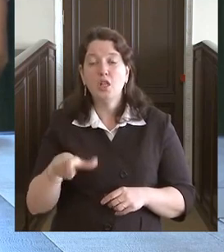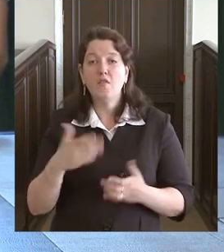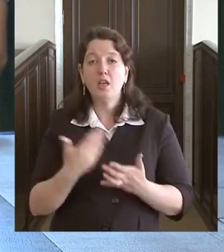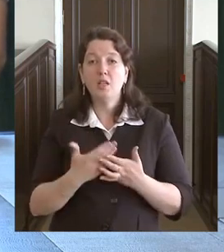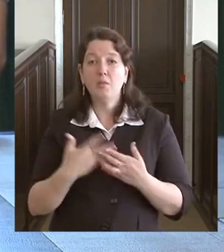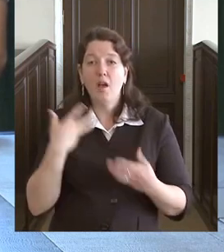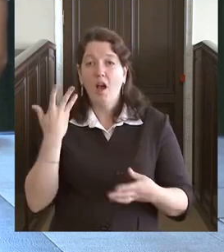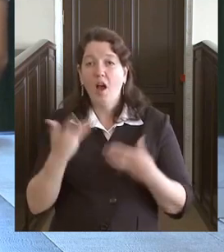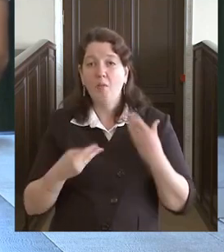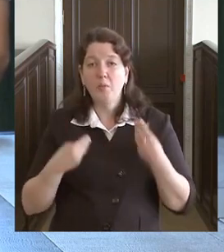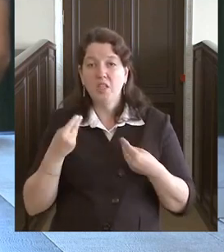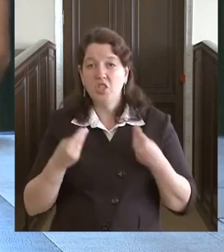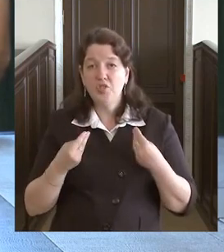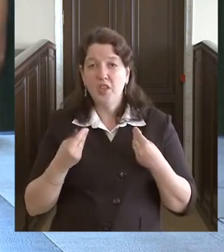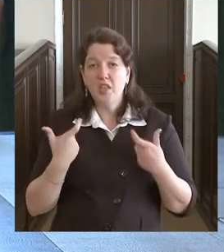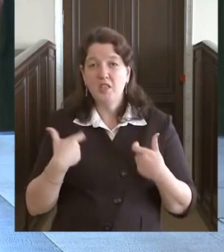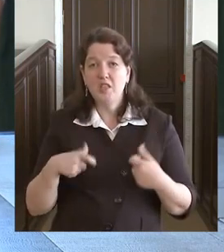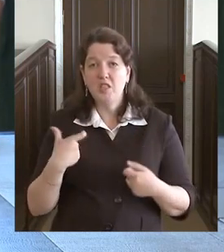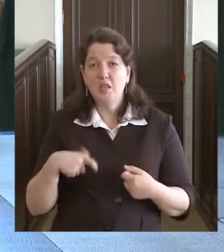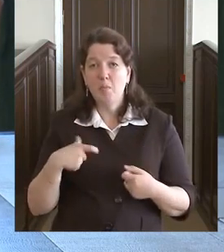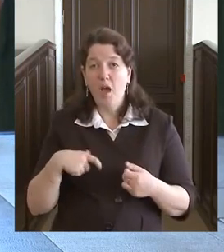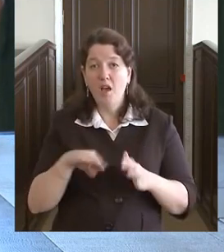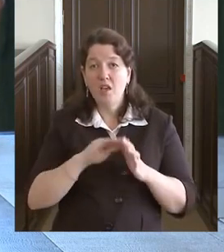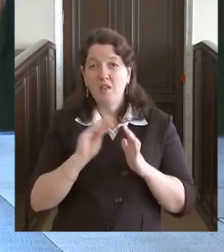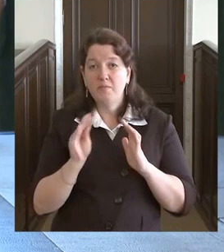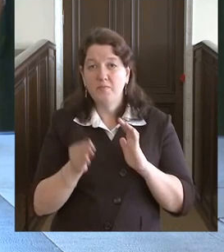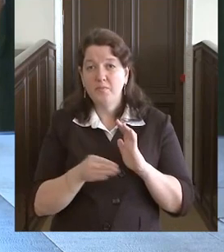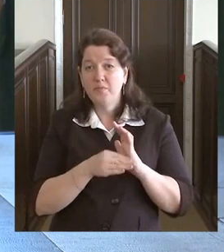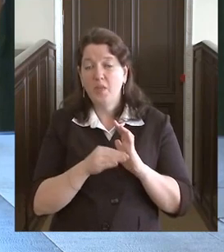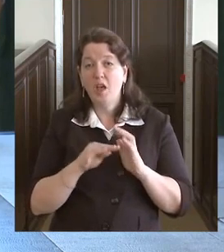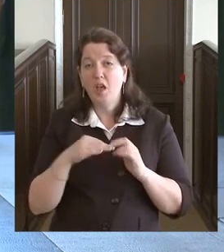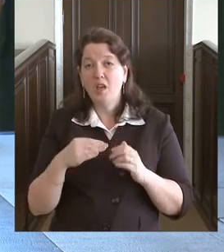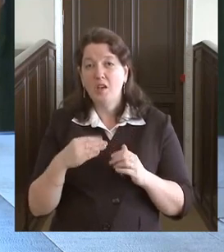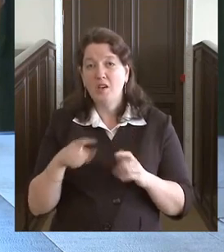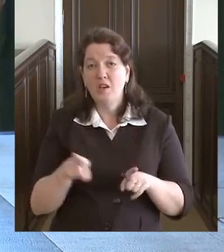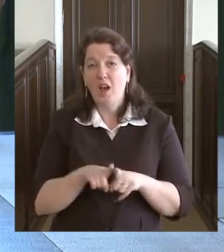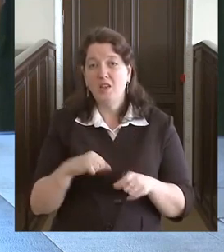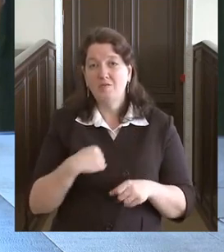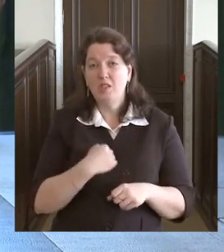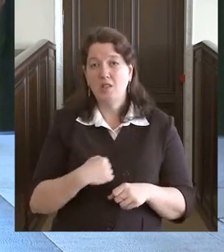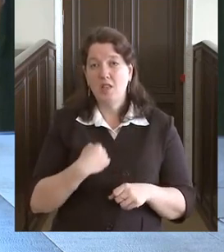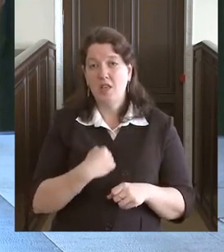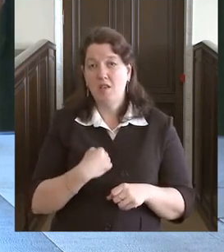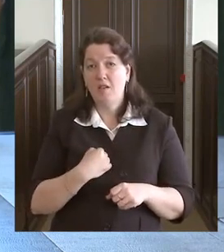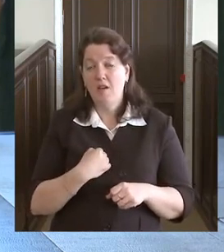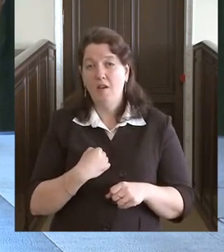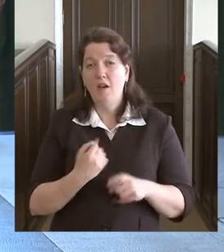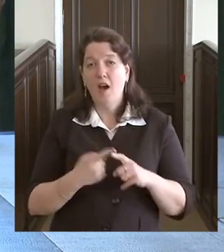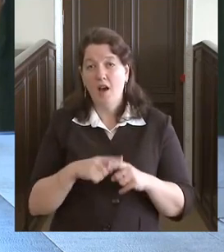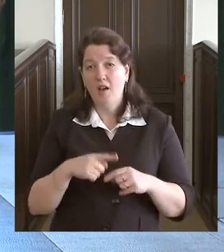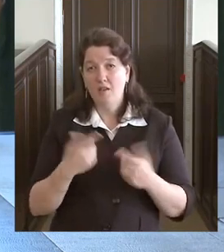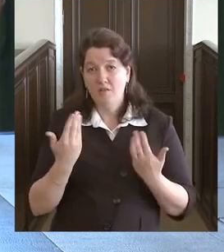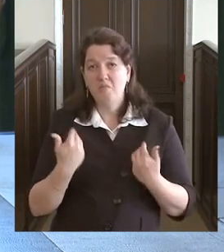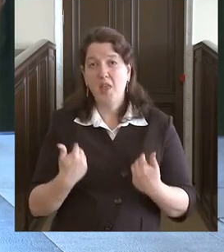прощение эти люди имеют притворный вид и надевая личину кротости под овечью кожу скрывают волк ну ты не обольщайся еще более возненавидь